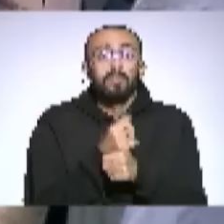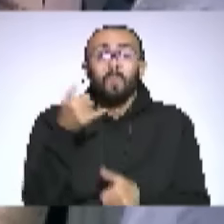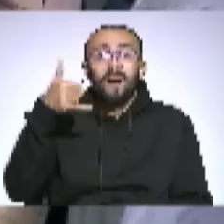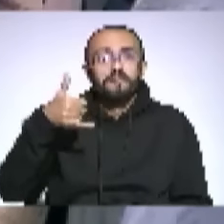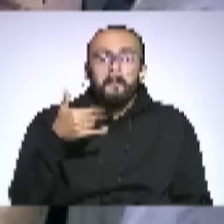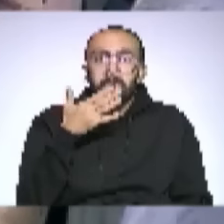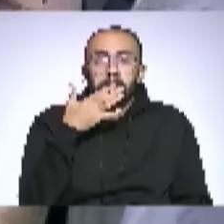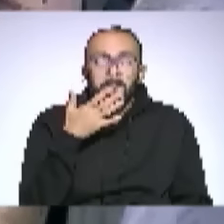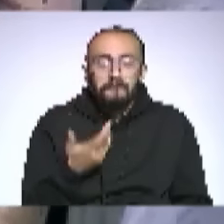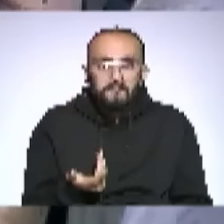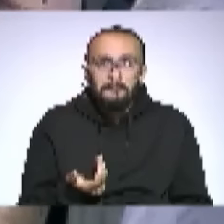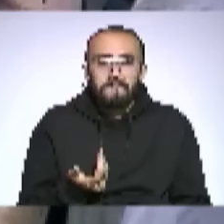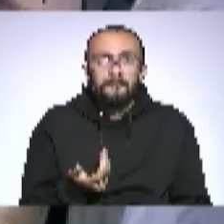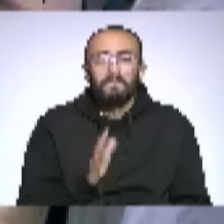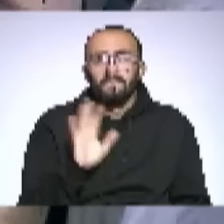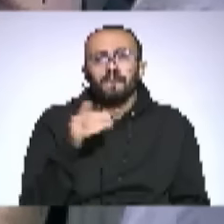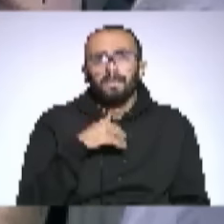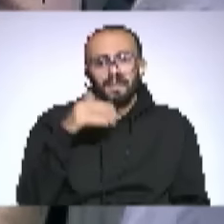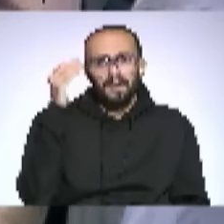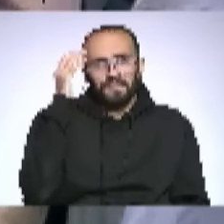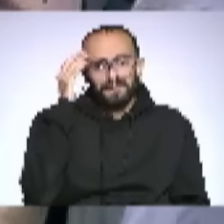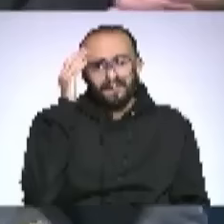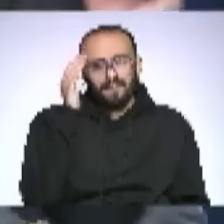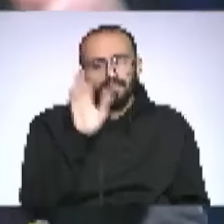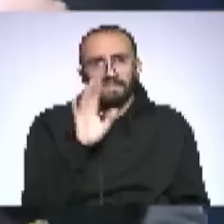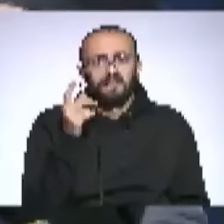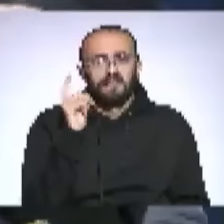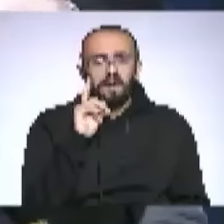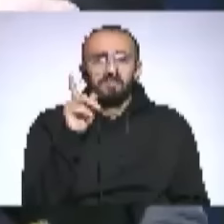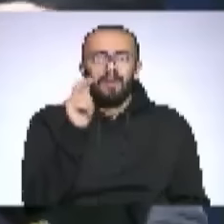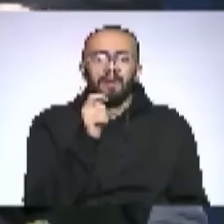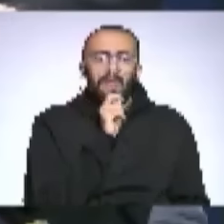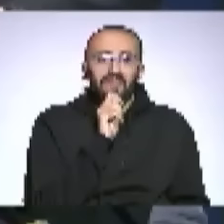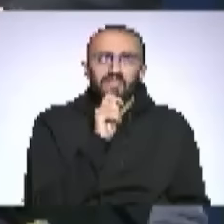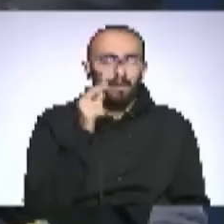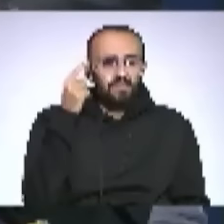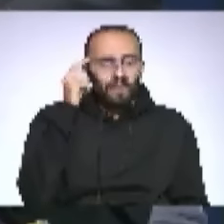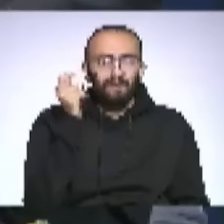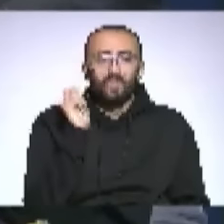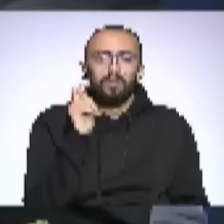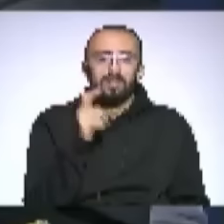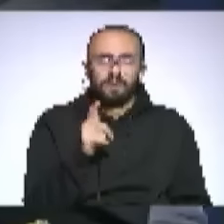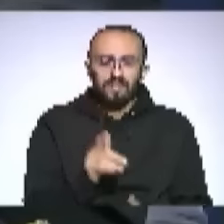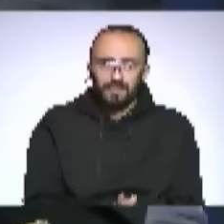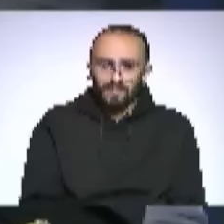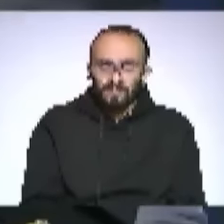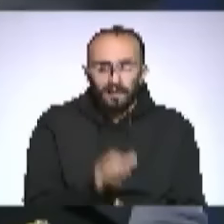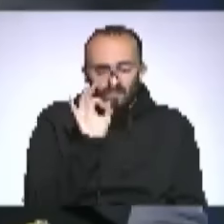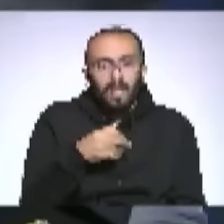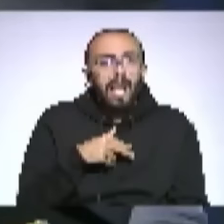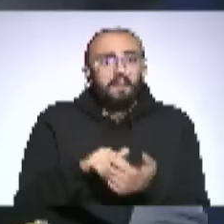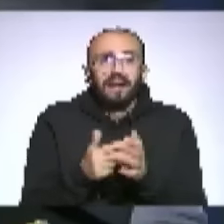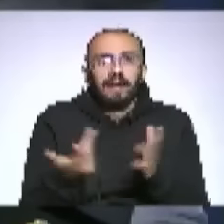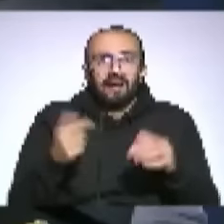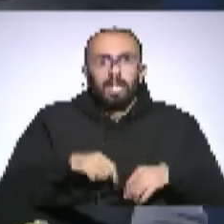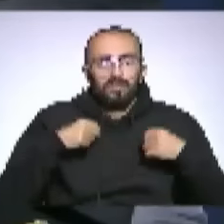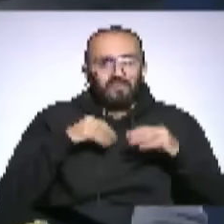مااردش عرفت نقطه الضعف يعني انا استنتجت نقطه الضعف تب ماش انا بقى المفروض اعمل ايه عشان